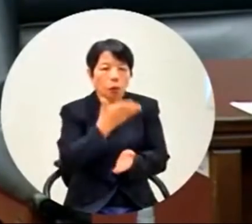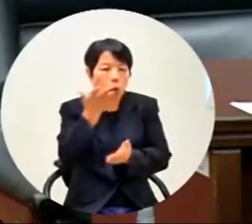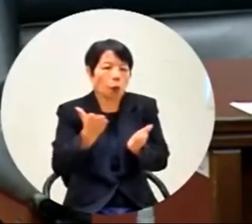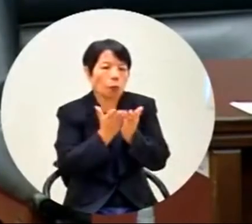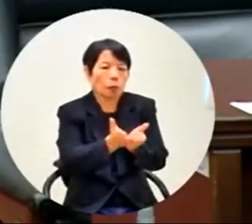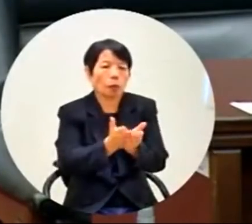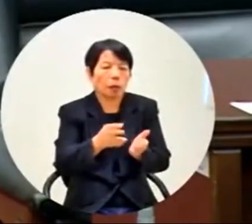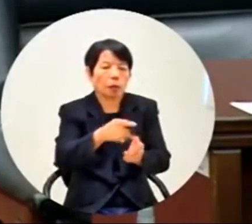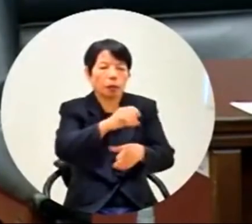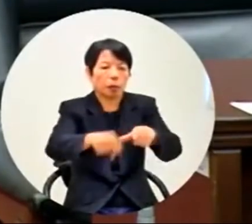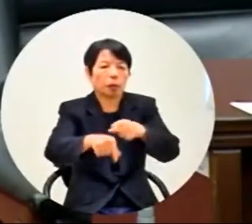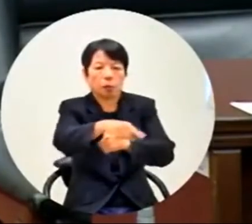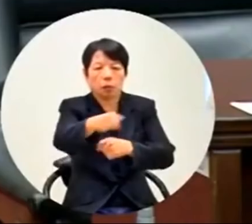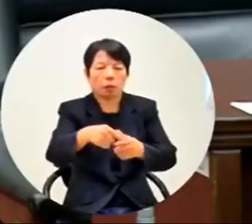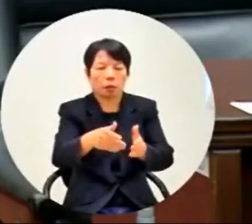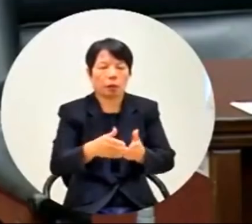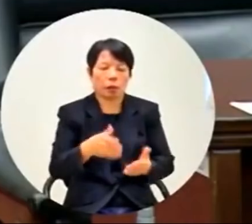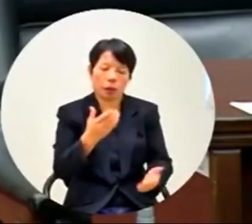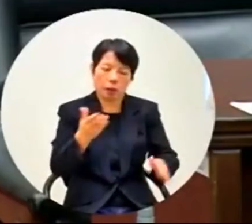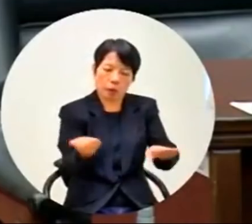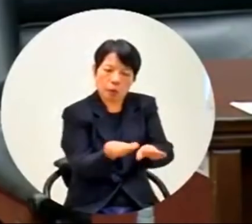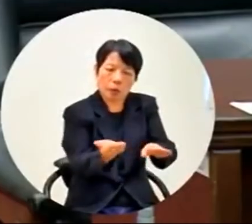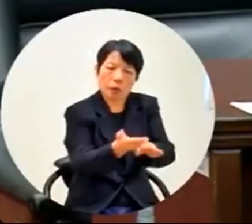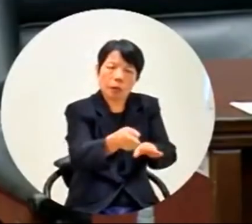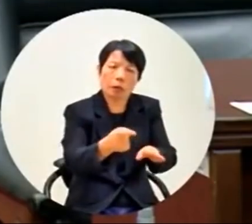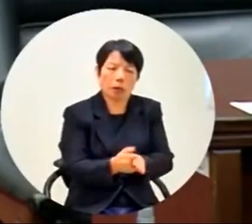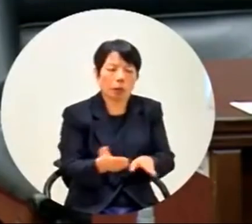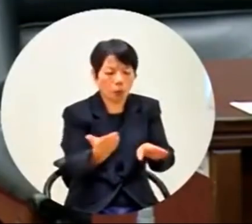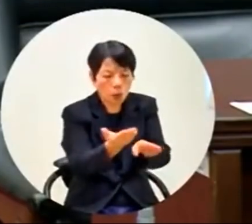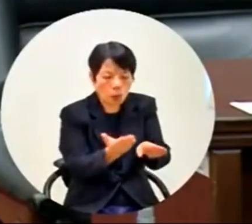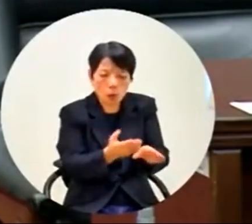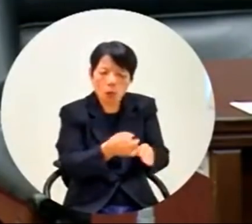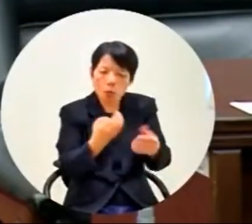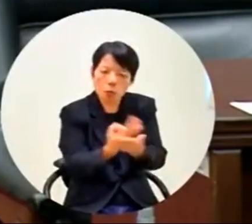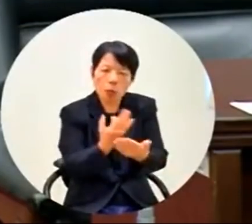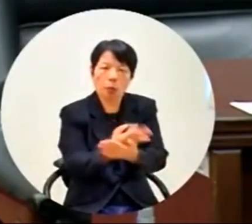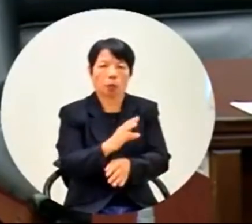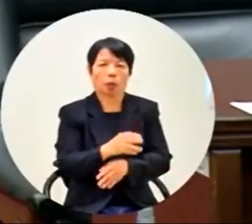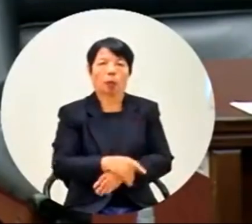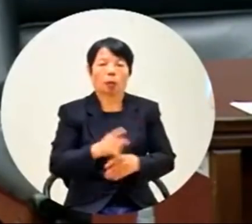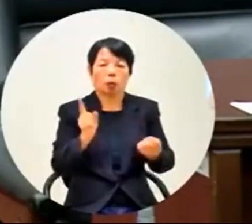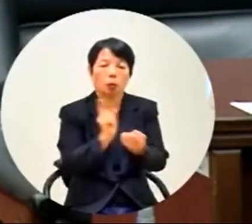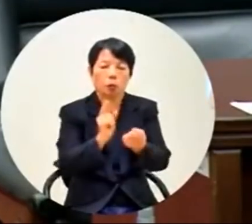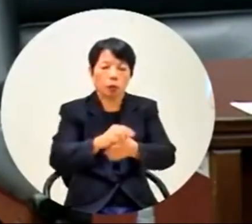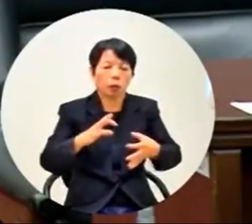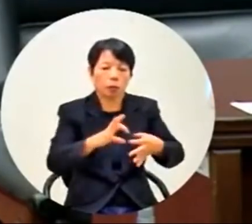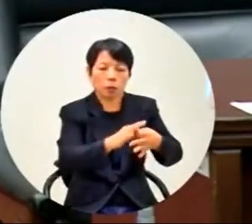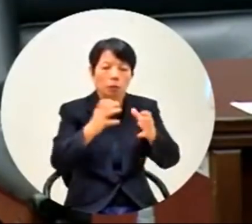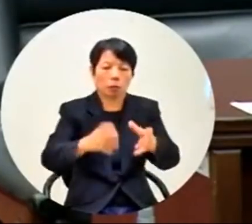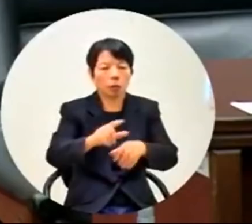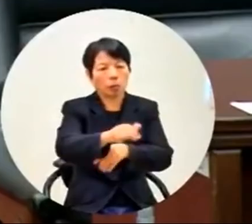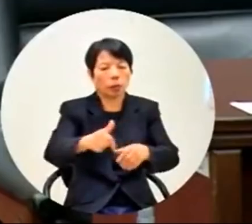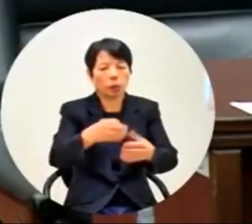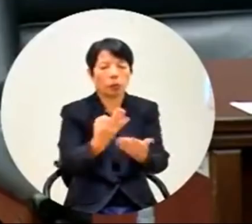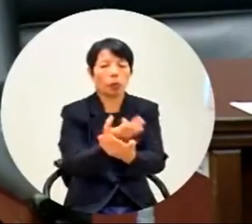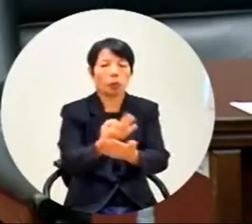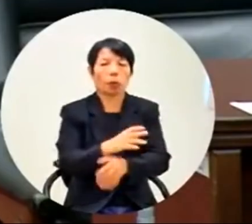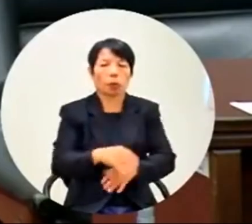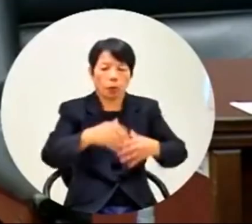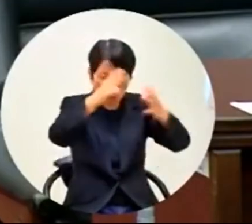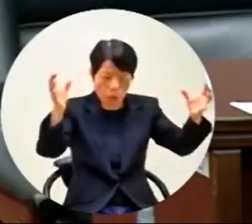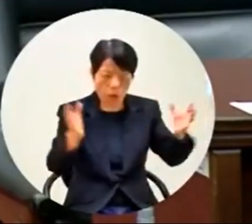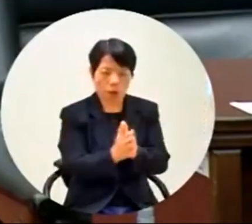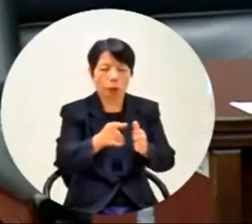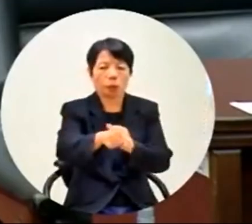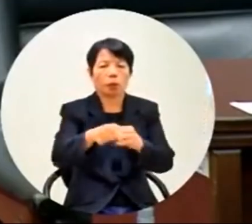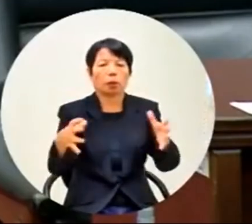边游艇停靠的席位不足，然后还有一些相关的配备都不足，你倒不如整个区域一起